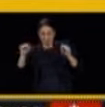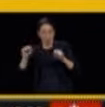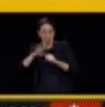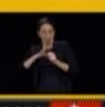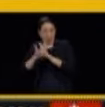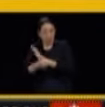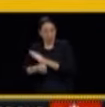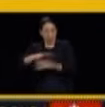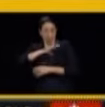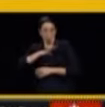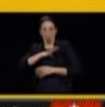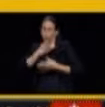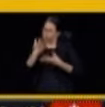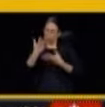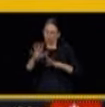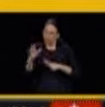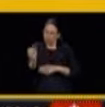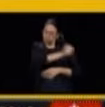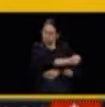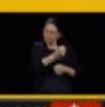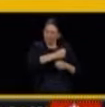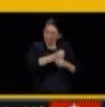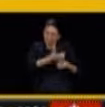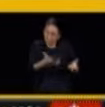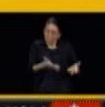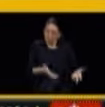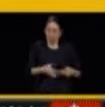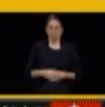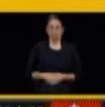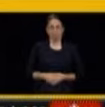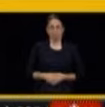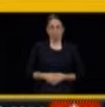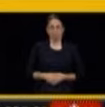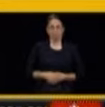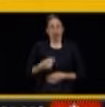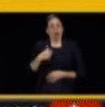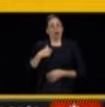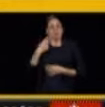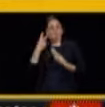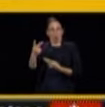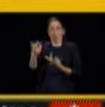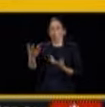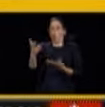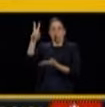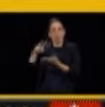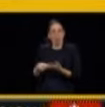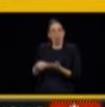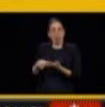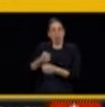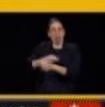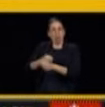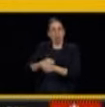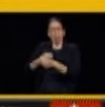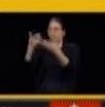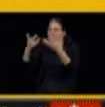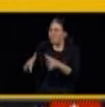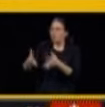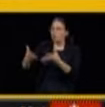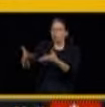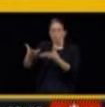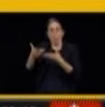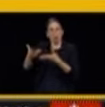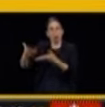très encouragé, évidemment, que les 2000 médecins qui acceptent de venir mettre l'épaule à la roue dans les CHSLD,